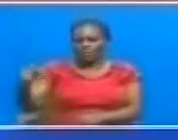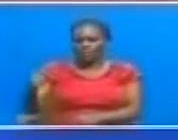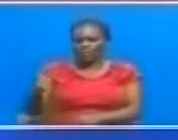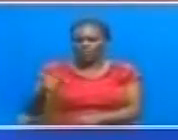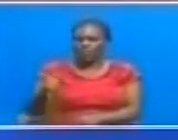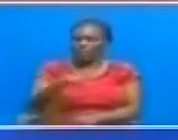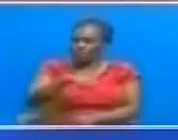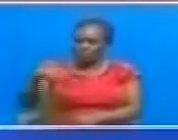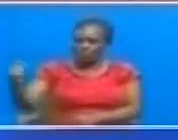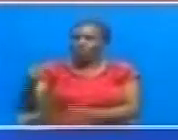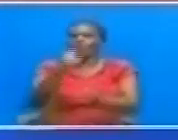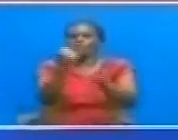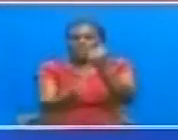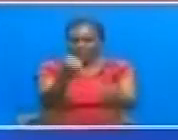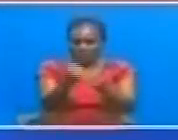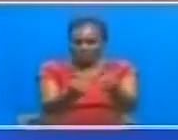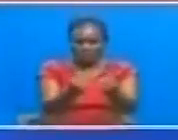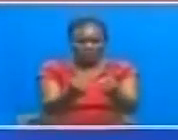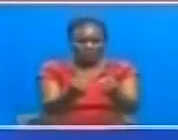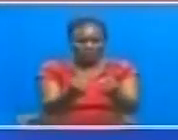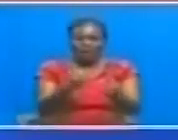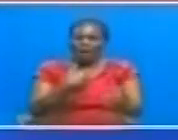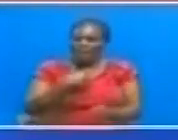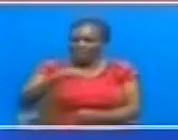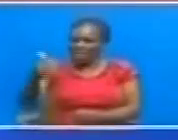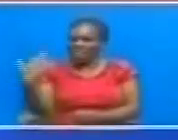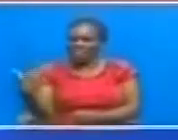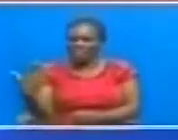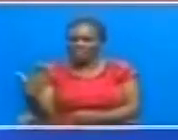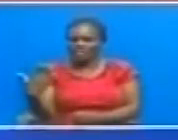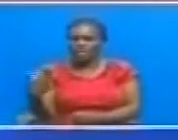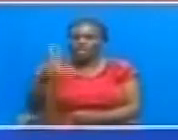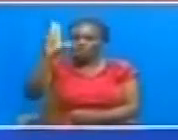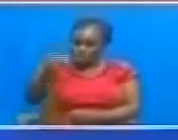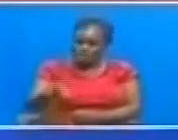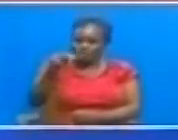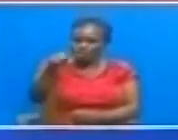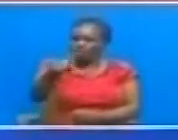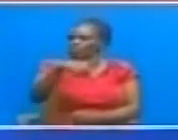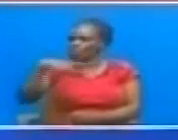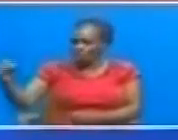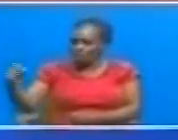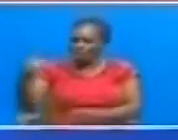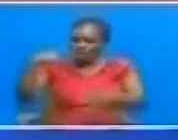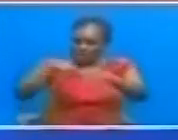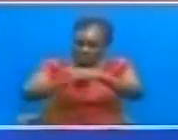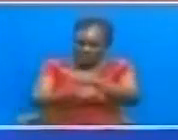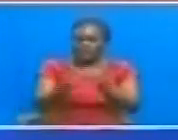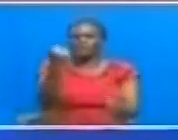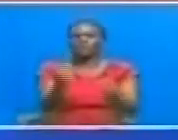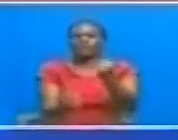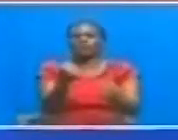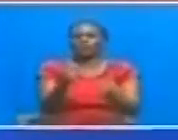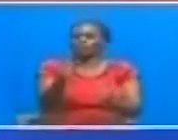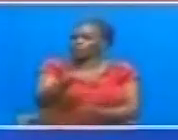nini? Toka tuende kwa gari. Niko na mali ya wenyewe, acha niingize ndani basi twende. Akaambia pana mwenye tuktuku ingiza hiyo mali kwa